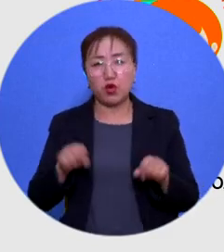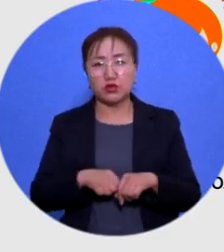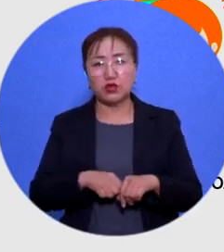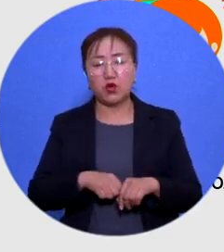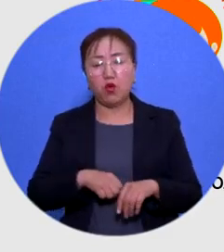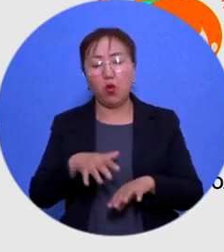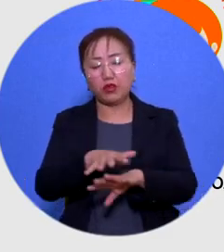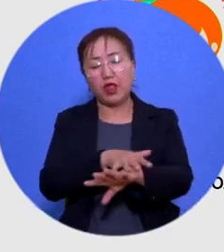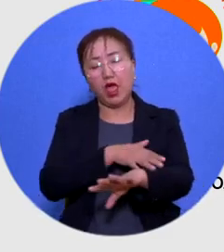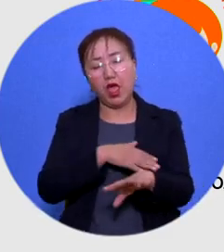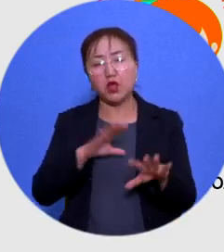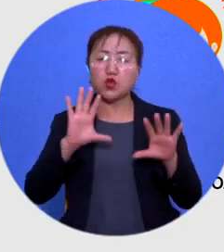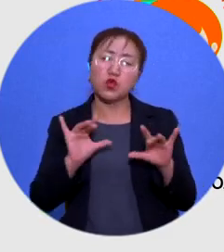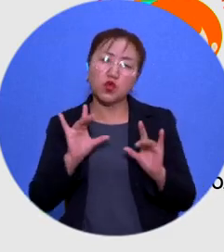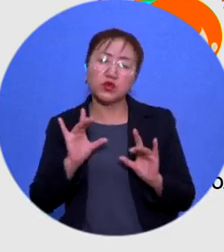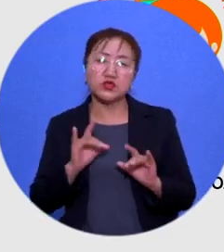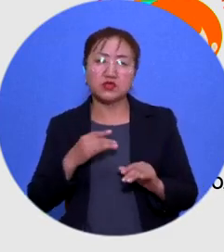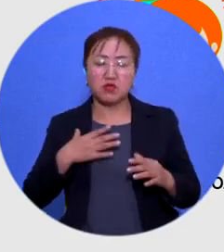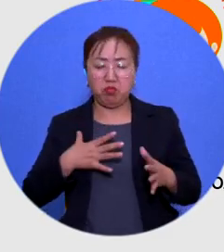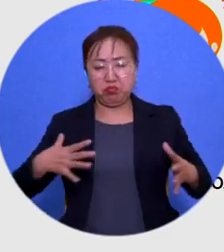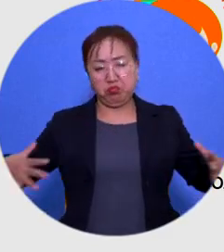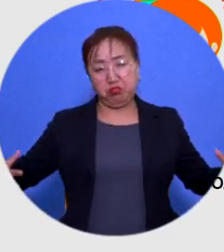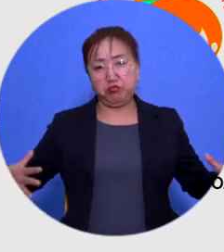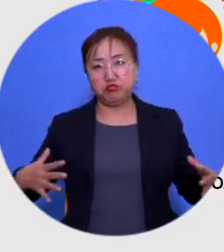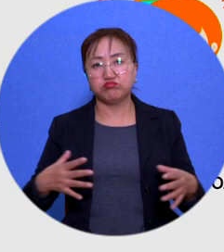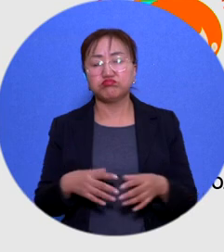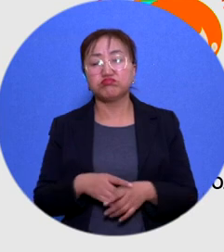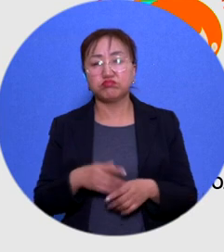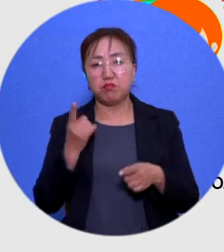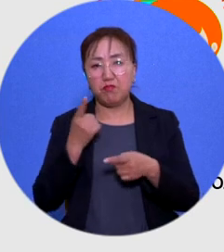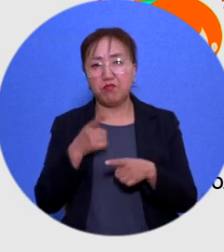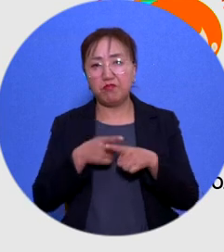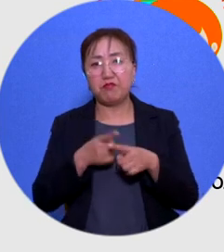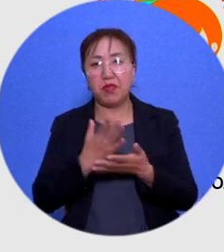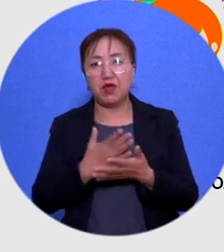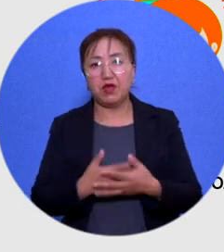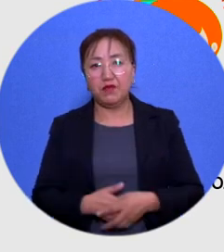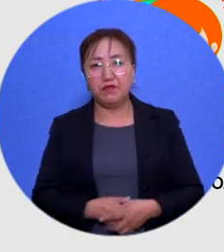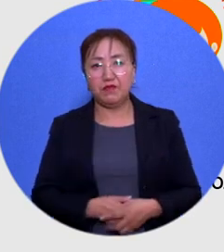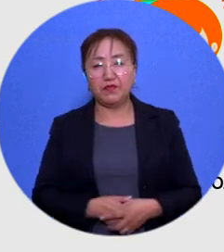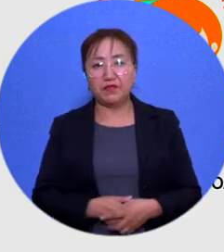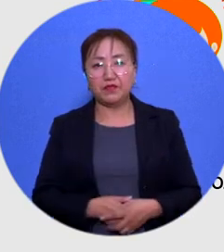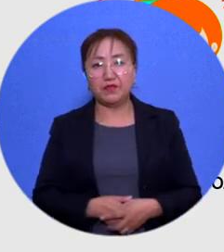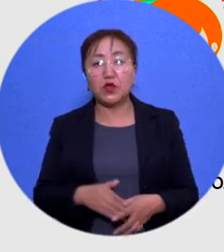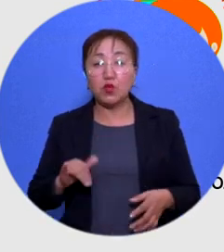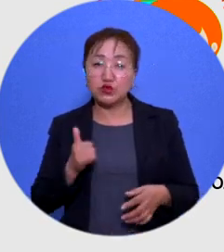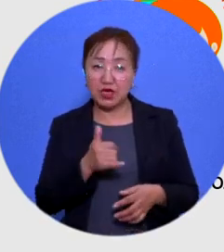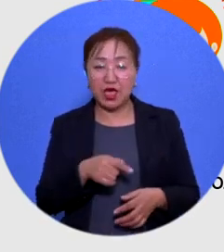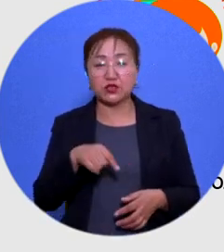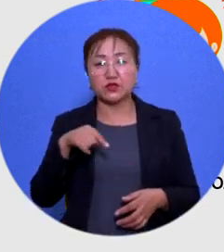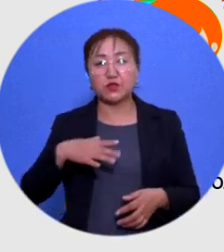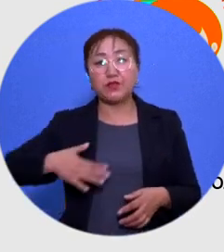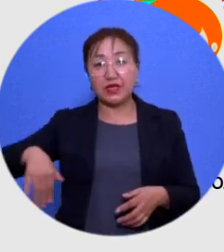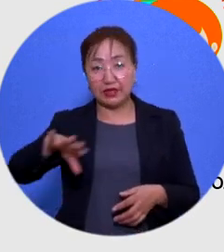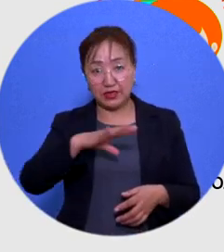сууснаас таргалалт биенж нэмэгдэх ийм одоо сөрөг нөлөөнүүд илэрч байгаа. Ийм учраас бид нар өнөөдрийн хамгийн чухал асуудал